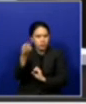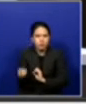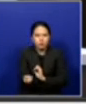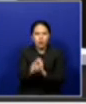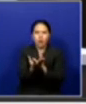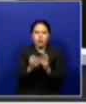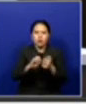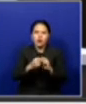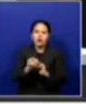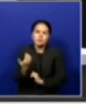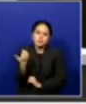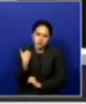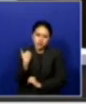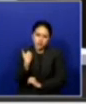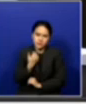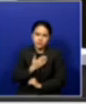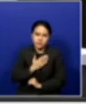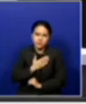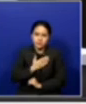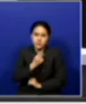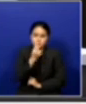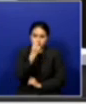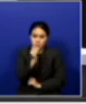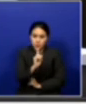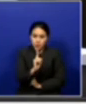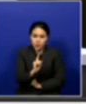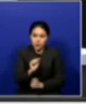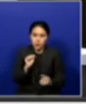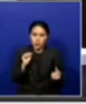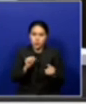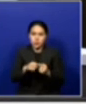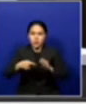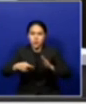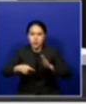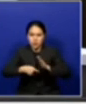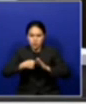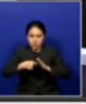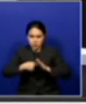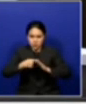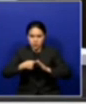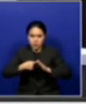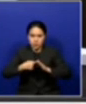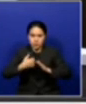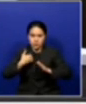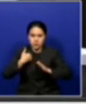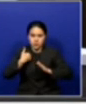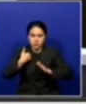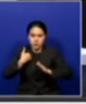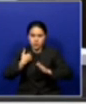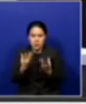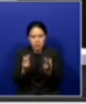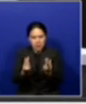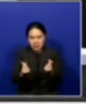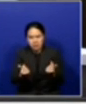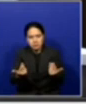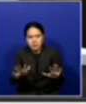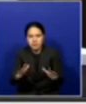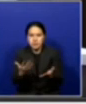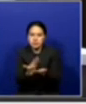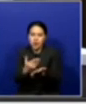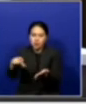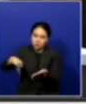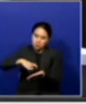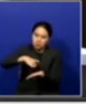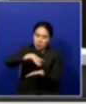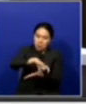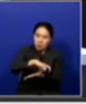ประธานครับนี่คือสิ่งที่มันเป็นเหตุเป็นผลทั้งขาเข้าขาออกไม่มีรายละเอียดไม่มีความชัดเจนเพราะฉ